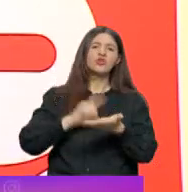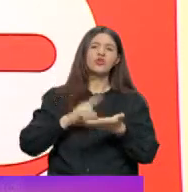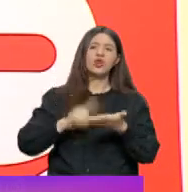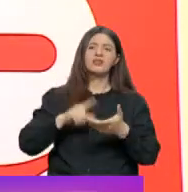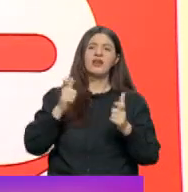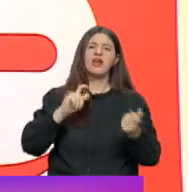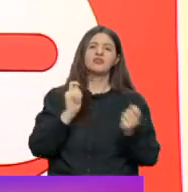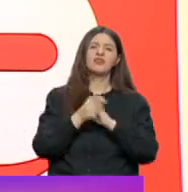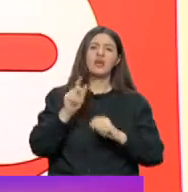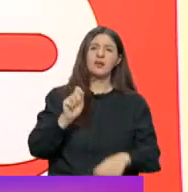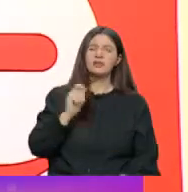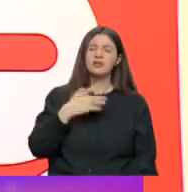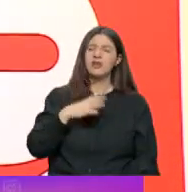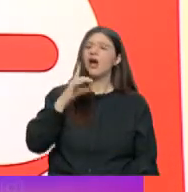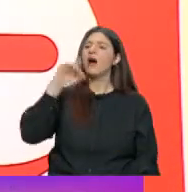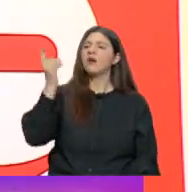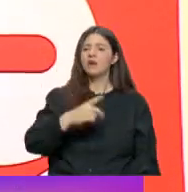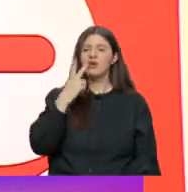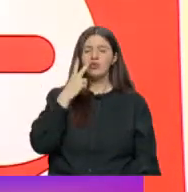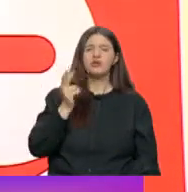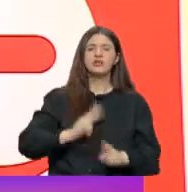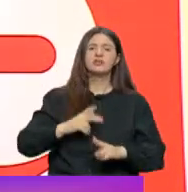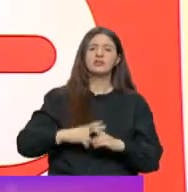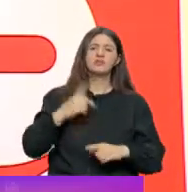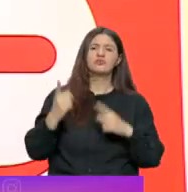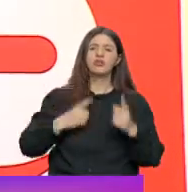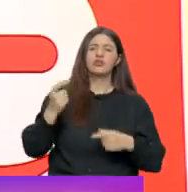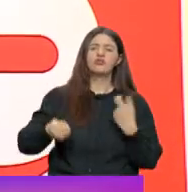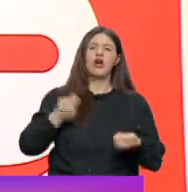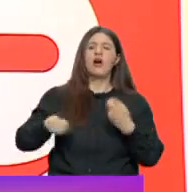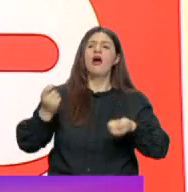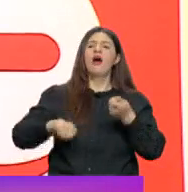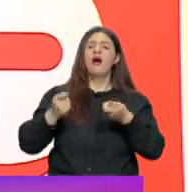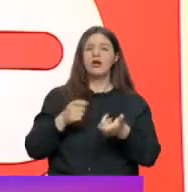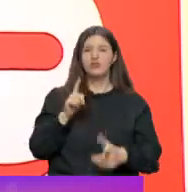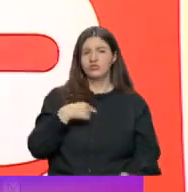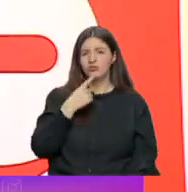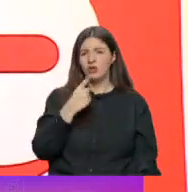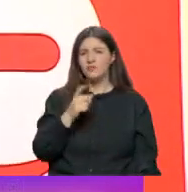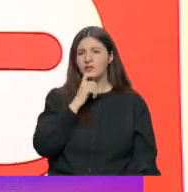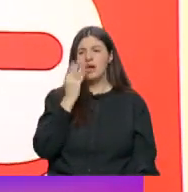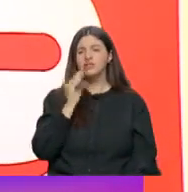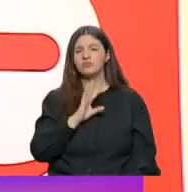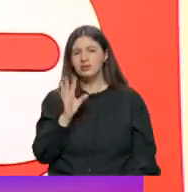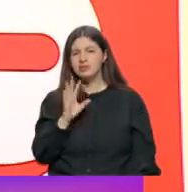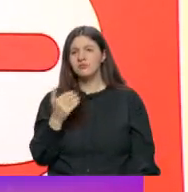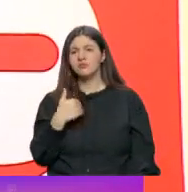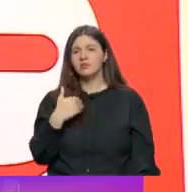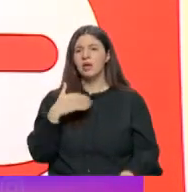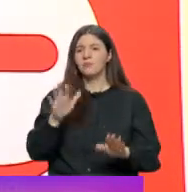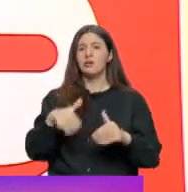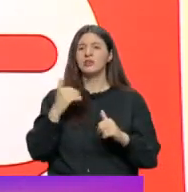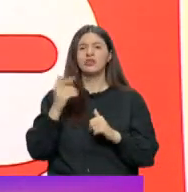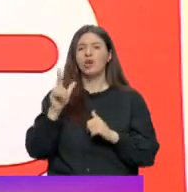çevirmek istedikleri için saraydan gelen talimat doğrultusunda çok hızlı biçimde çalıştırılıyor. Bir şunu söyleyeyim ya, yanlış anlaşılmasın. Biz